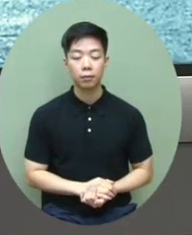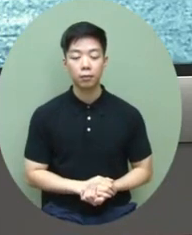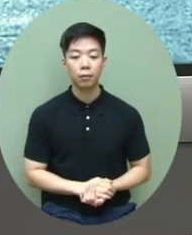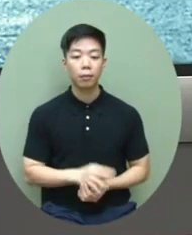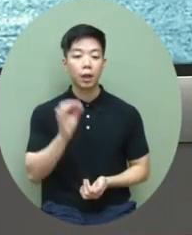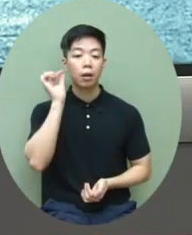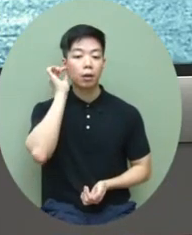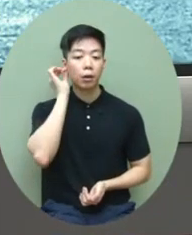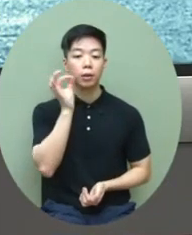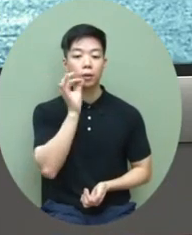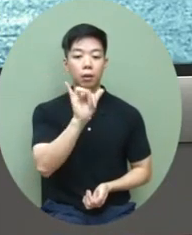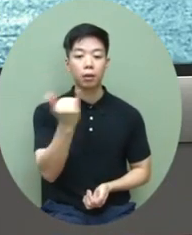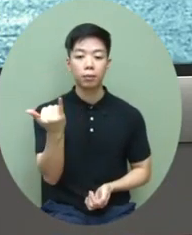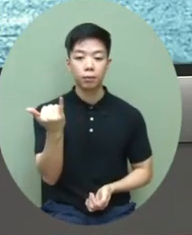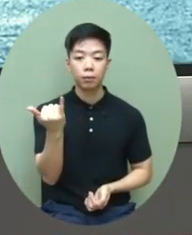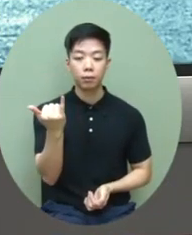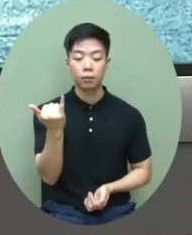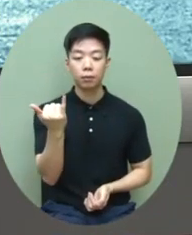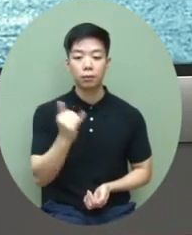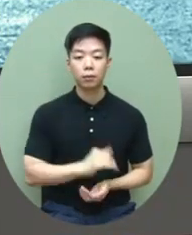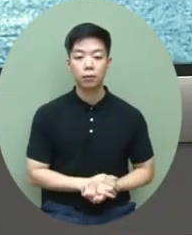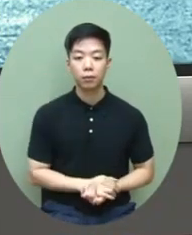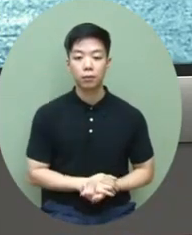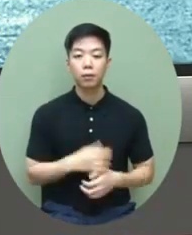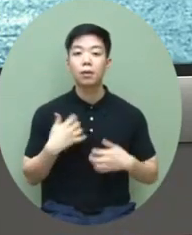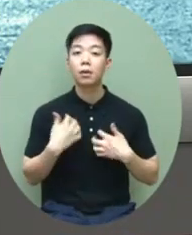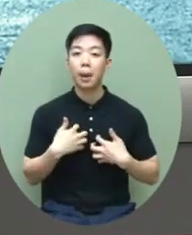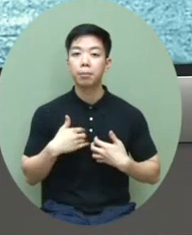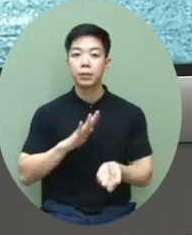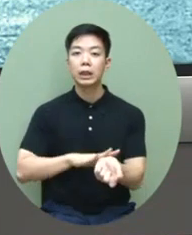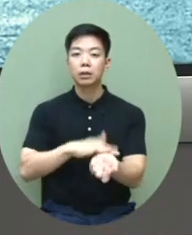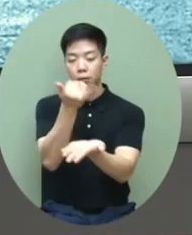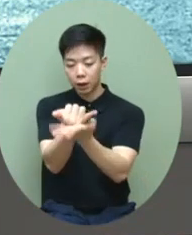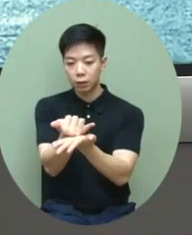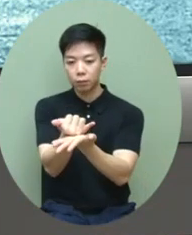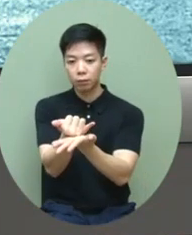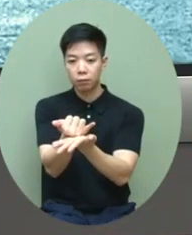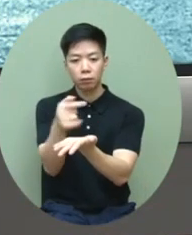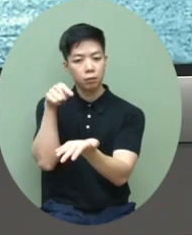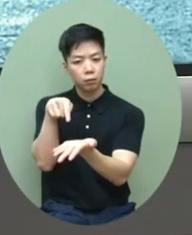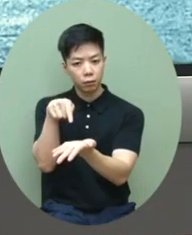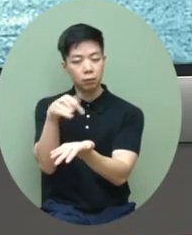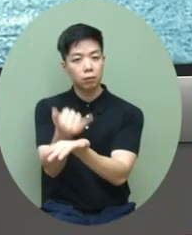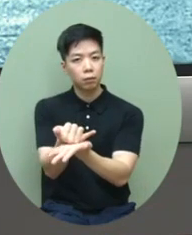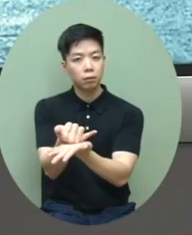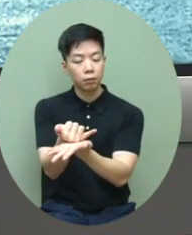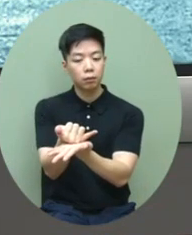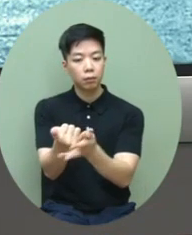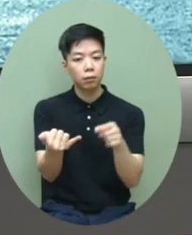女性66歲在急症室過身的位女性呢，就